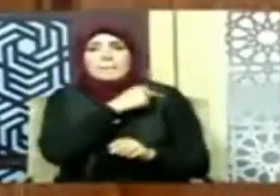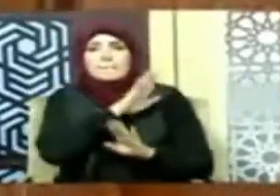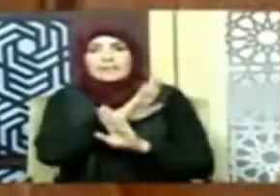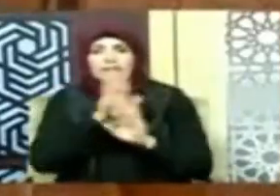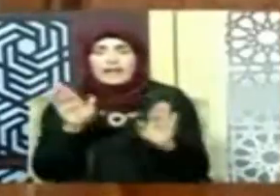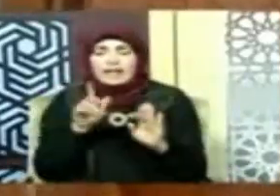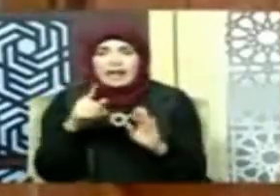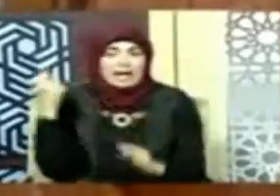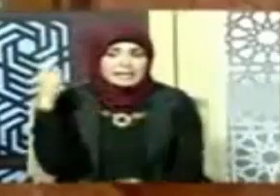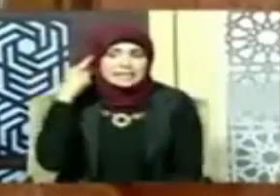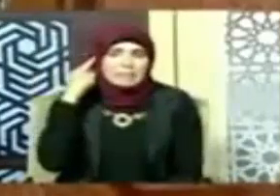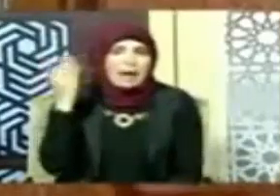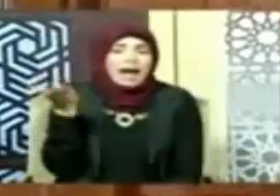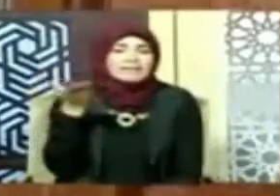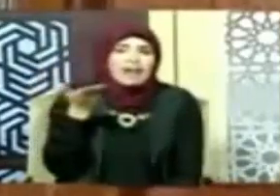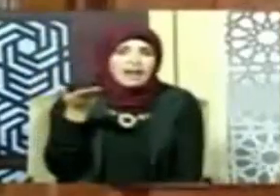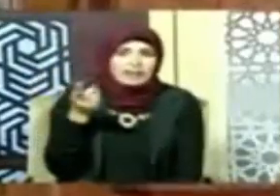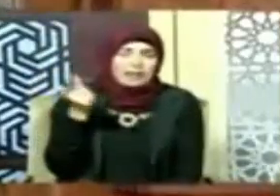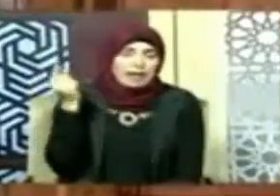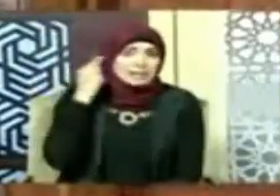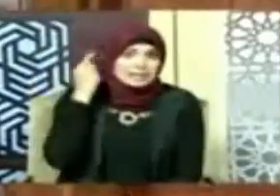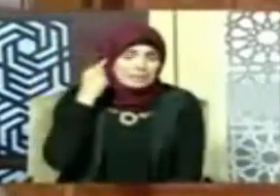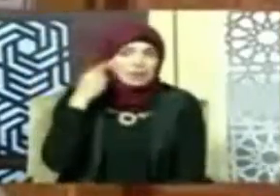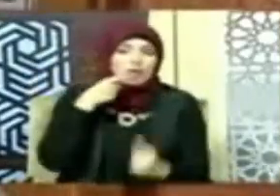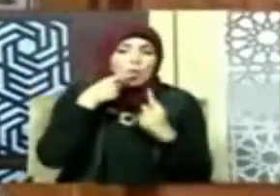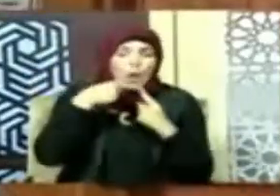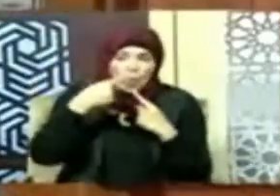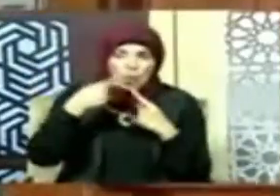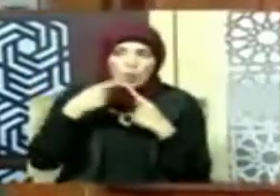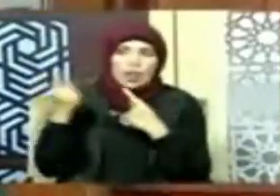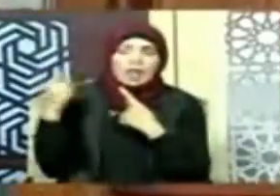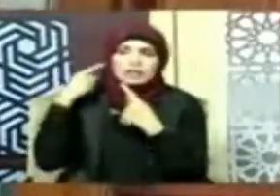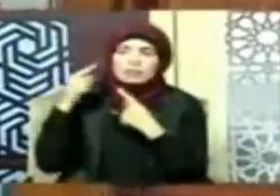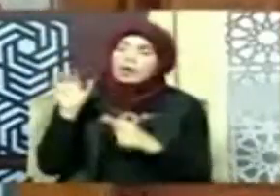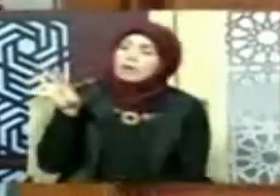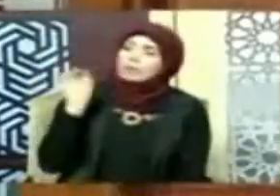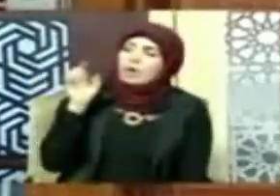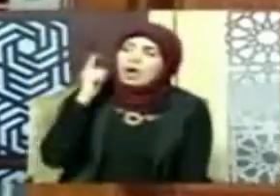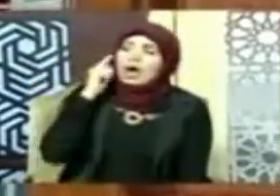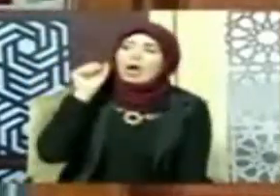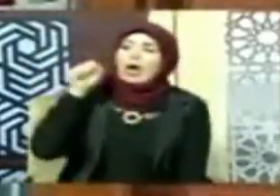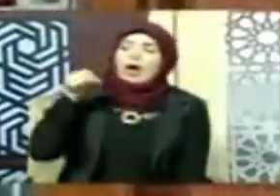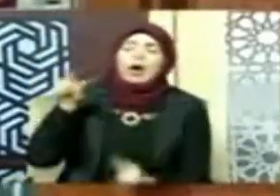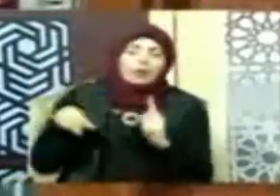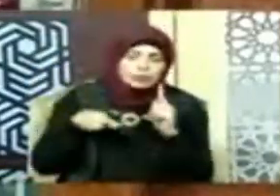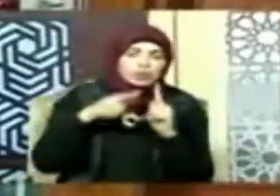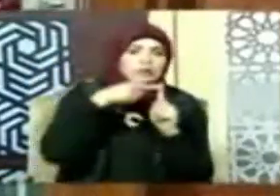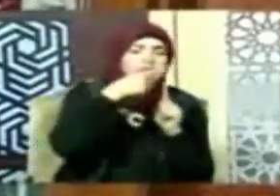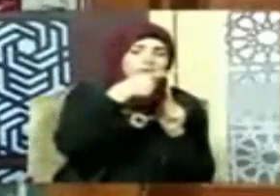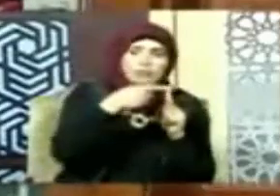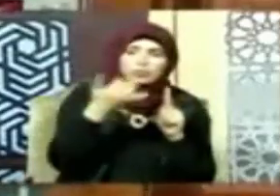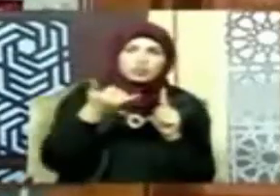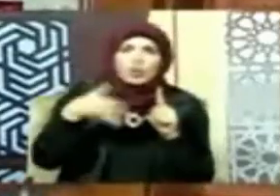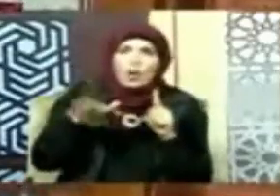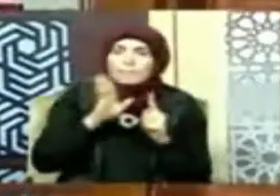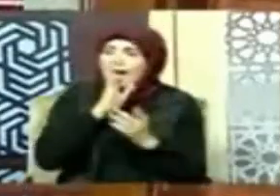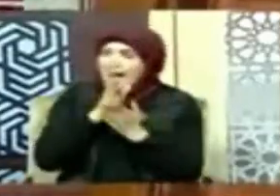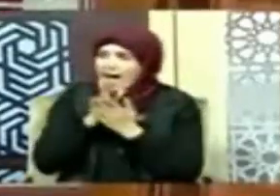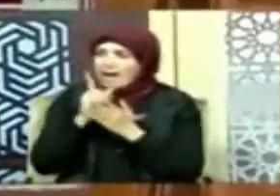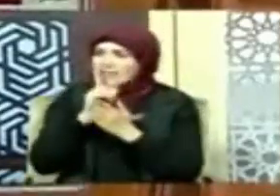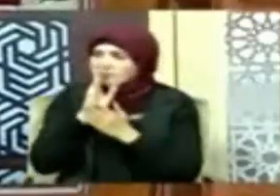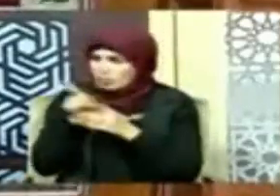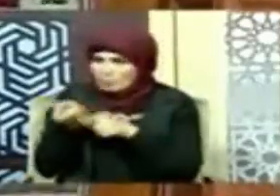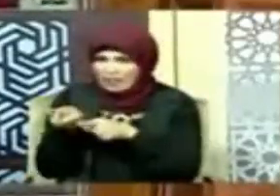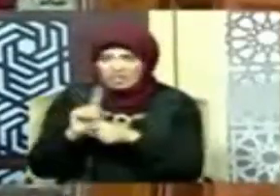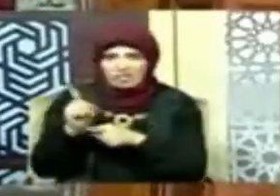سمع، مجرد ترداد الكلام دون أن تقف على حقيقته هو